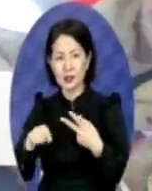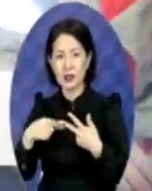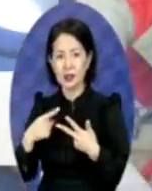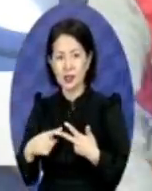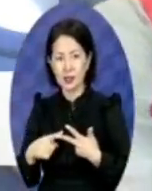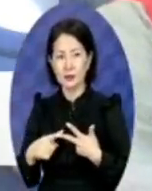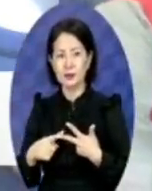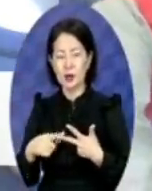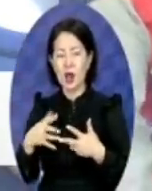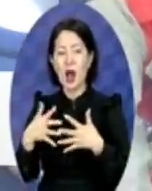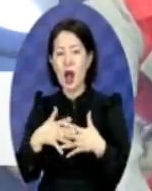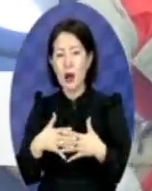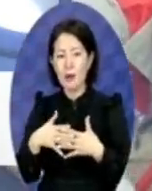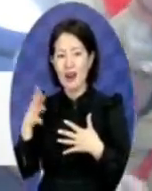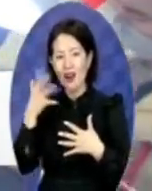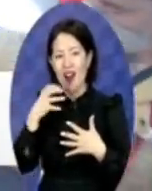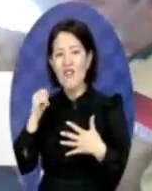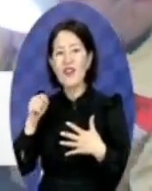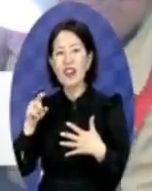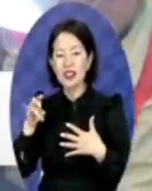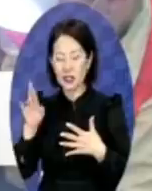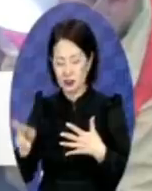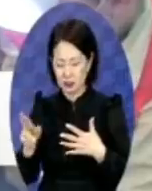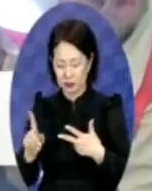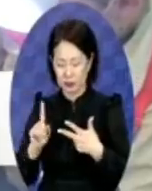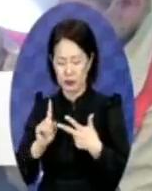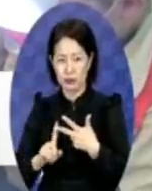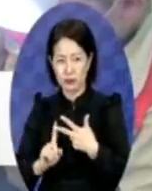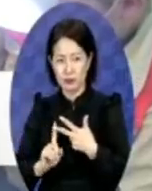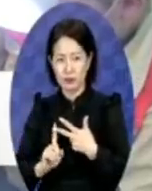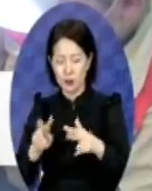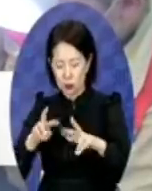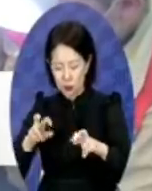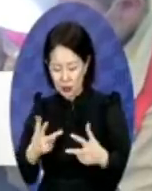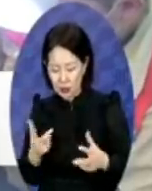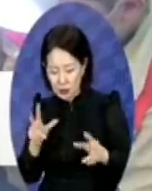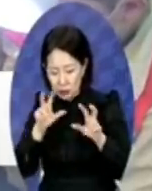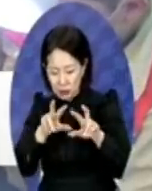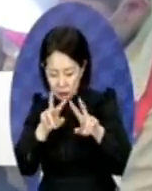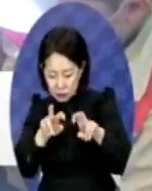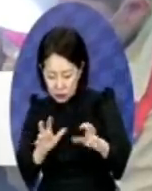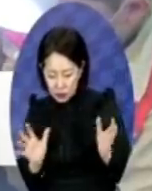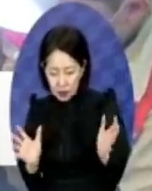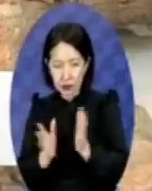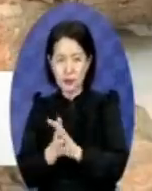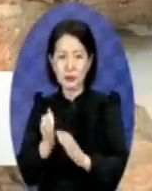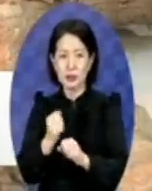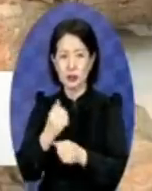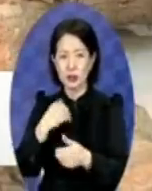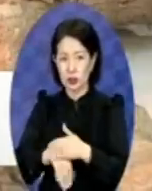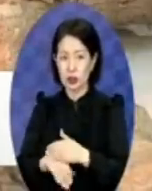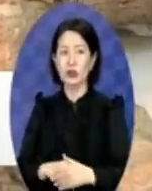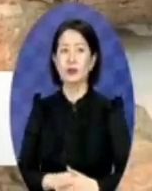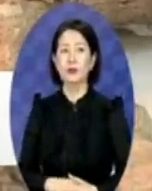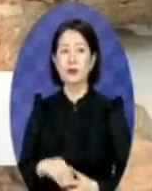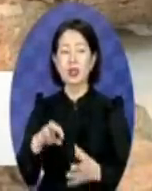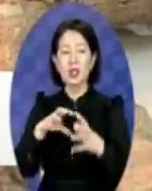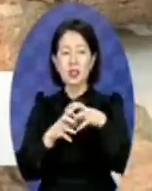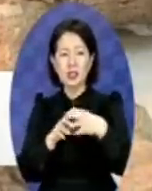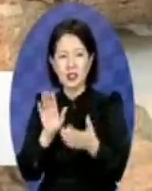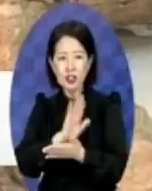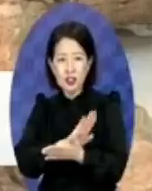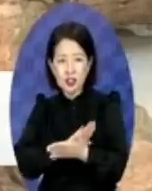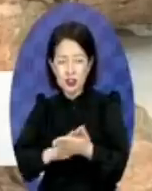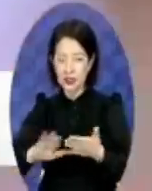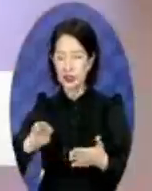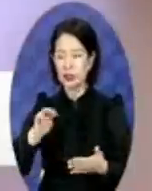Өмнөд Америк Африкийн одоо судлаачид энэ судалгаанд хамрагдсан оролцсон. Дэлхийд цоошин